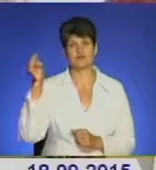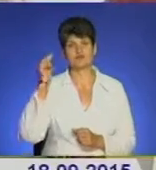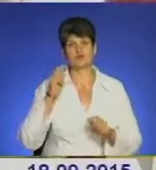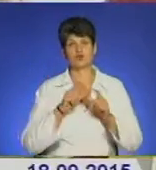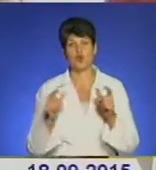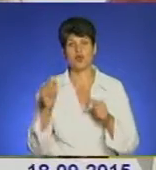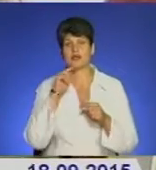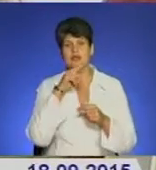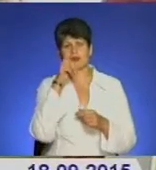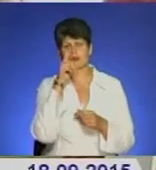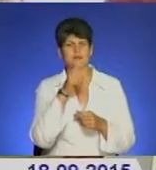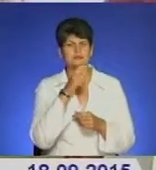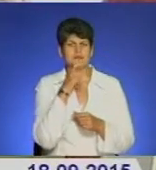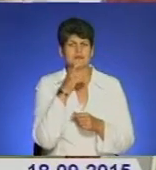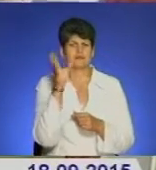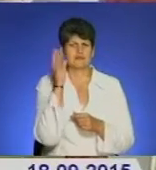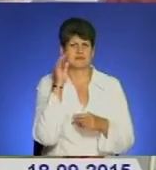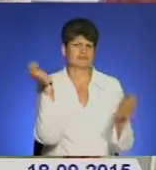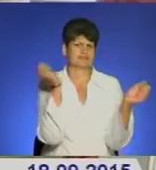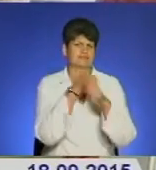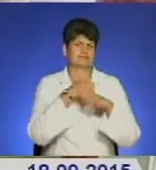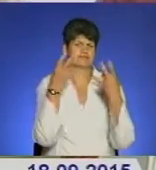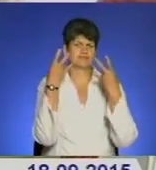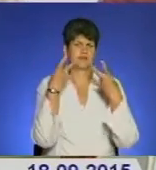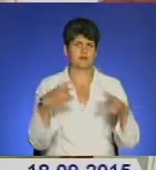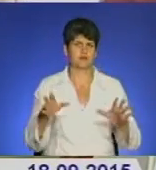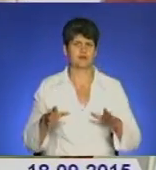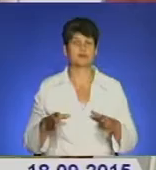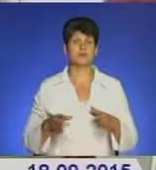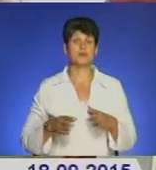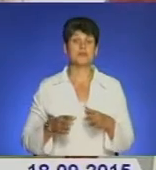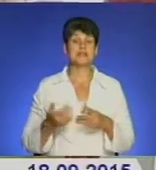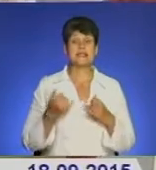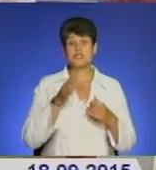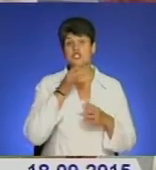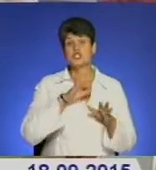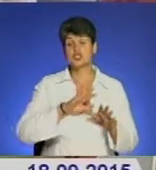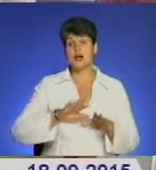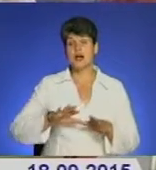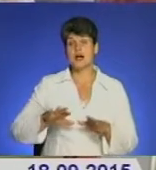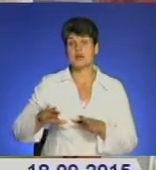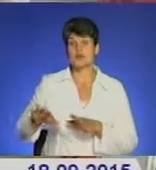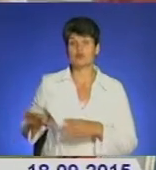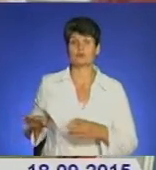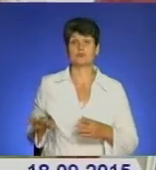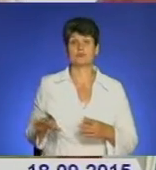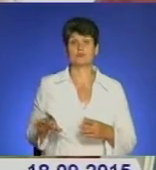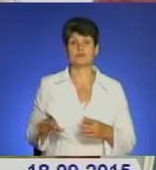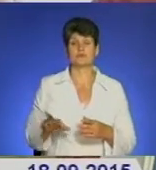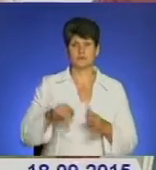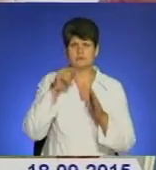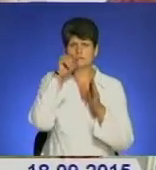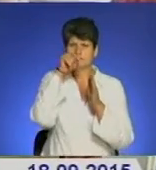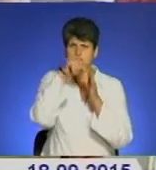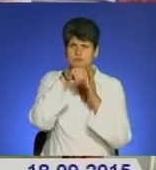зовсім її не розуміє і вважає її абсолютно непотрібним предметом, з часом вона глибше вчить